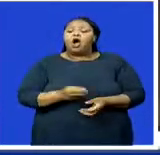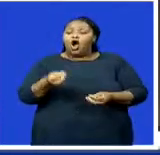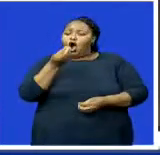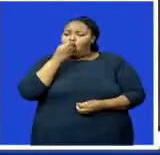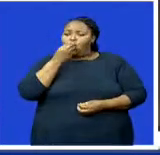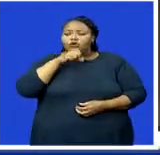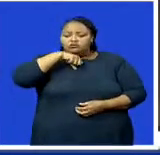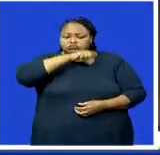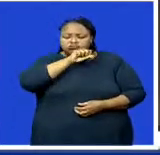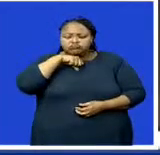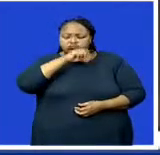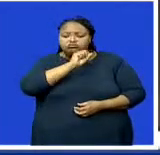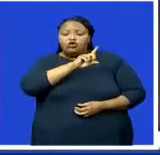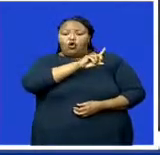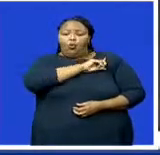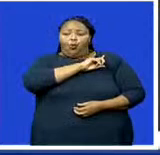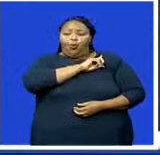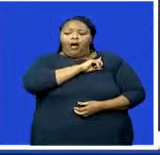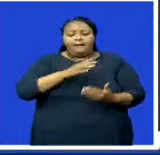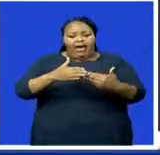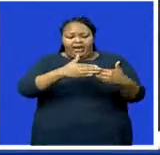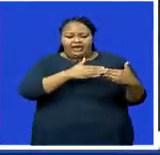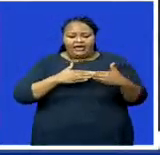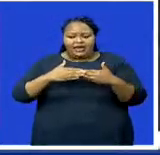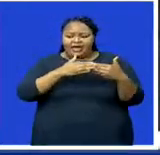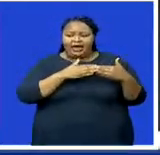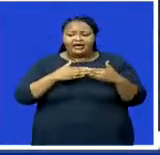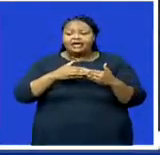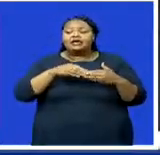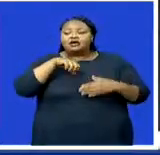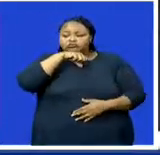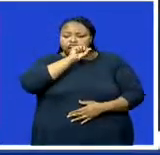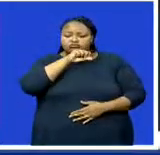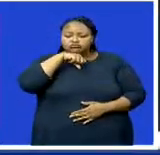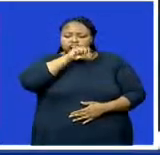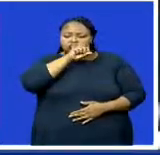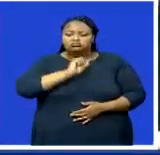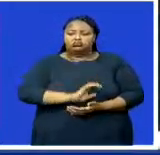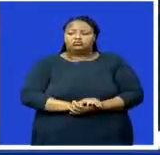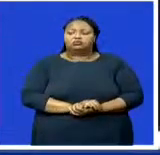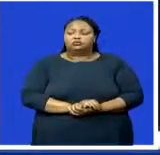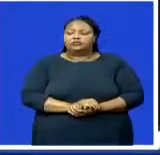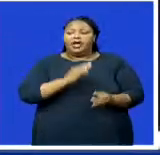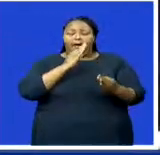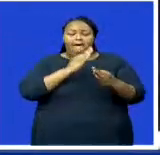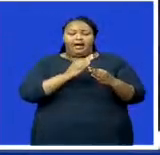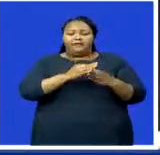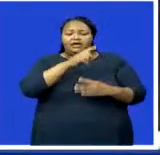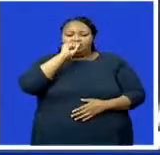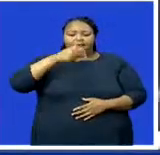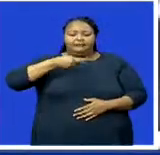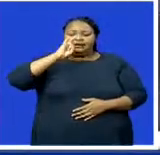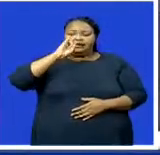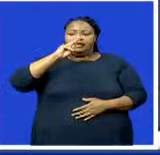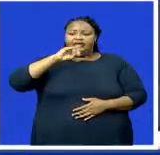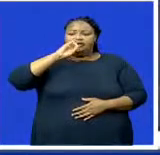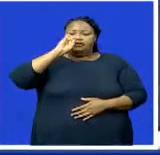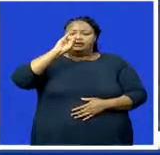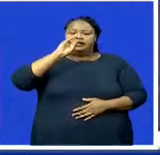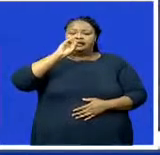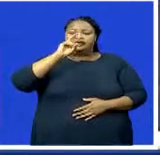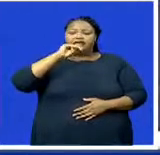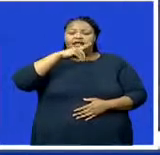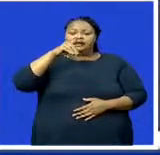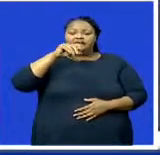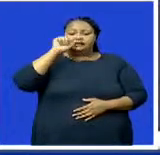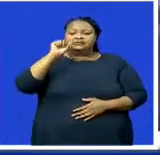kwetingulube njengoba babafuyi kulelikhaya ngokusho kwaba bembilonhle Gininza lo ngumbabe kulelikhaya unkosikazi wakami nje